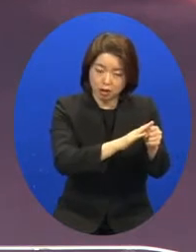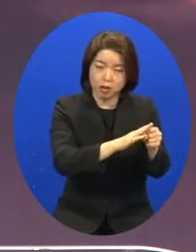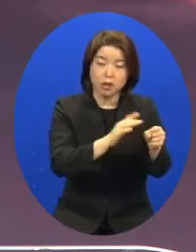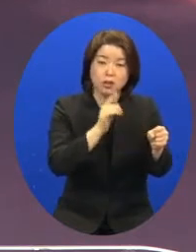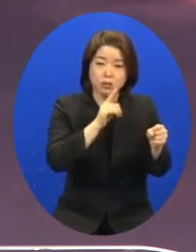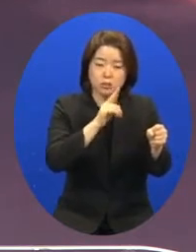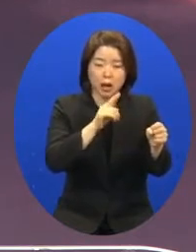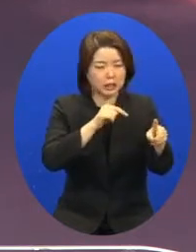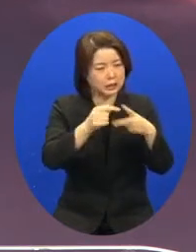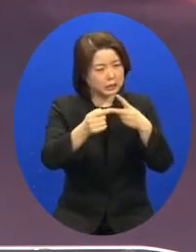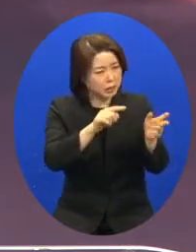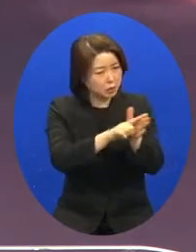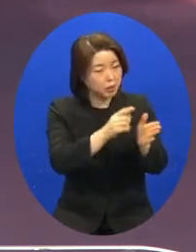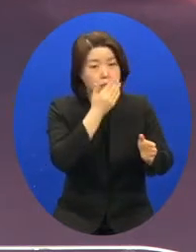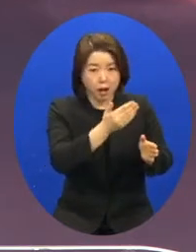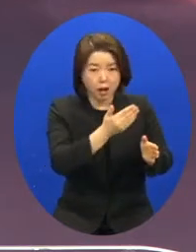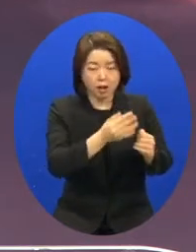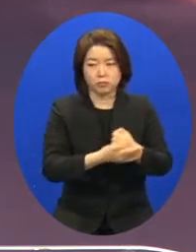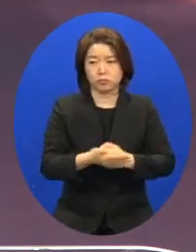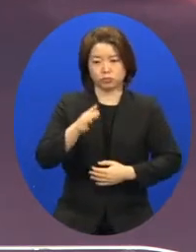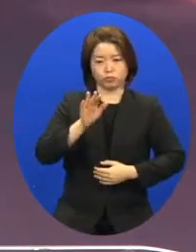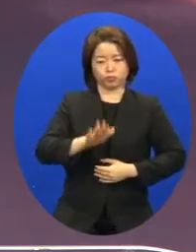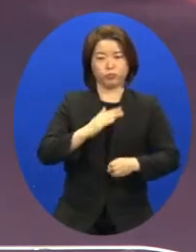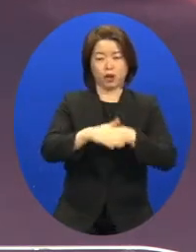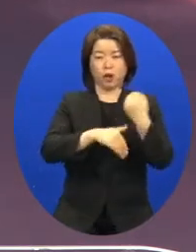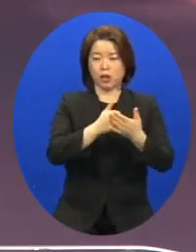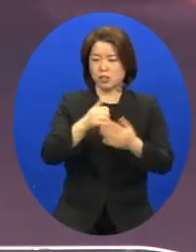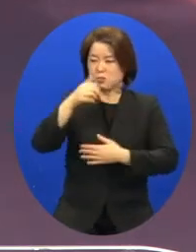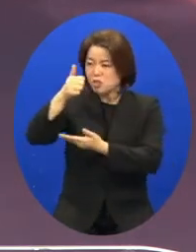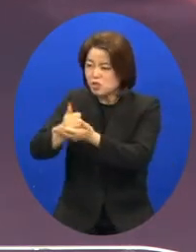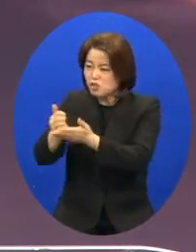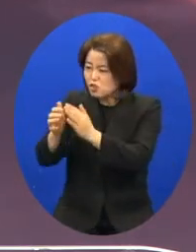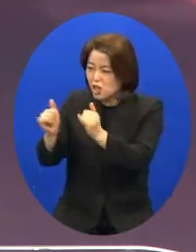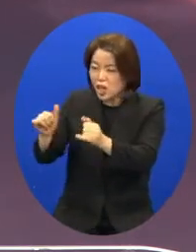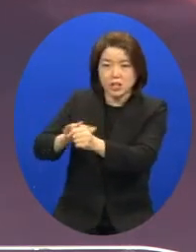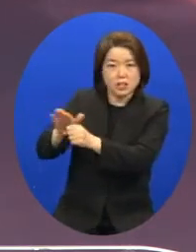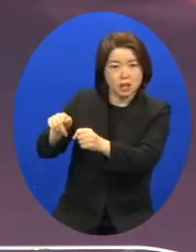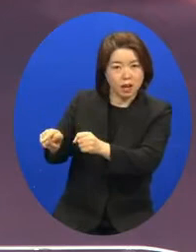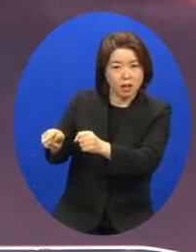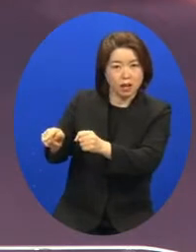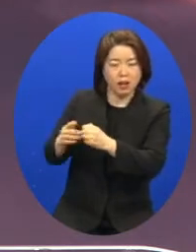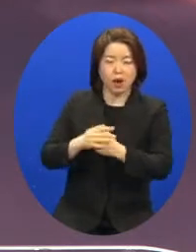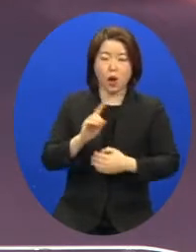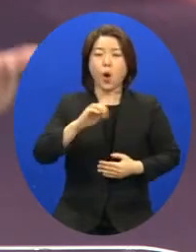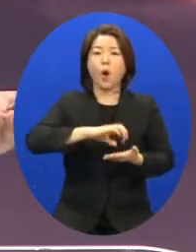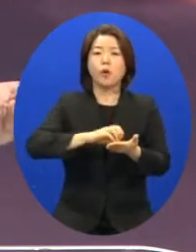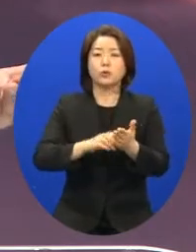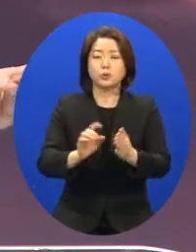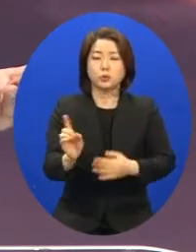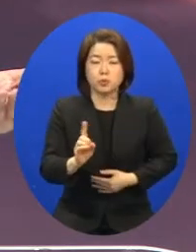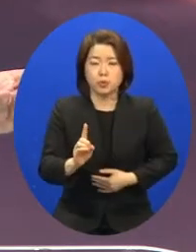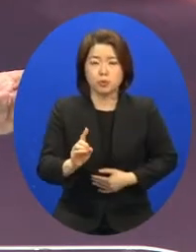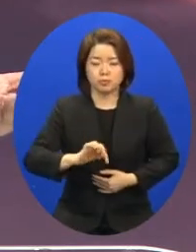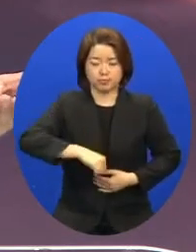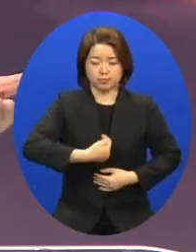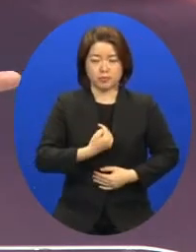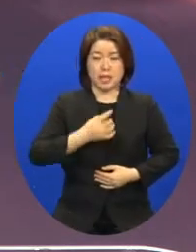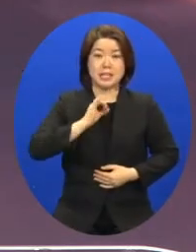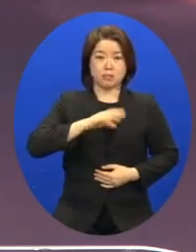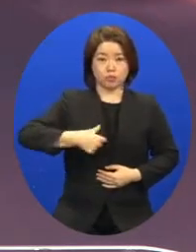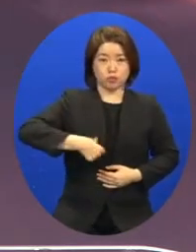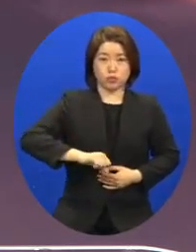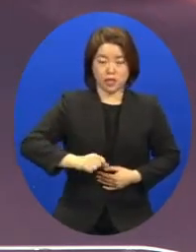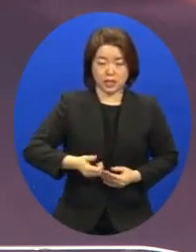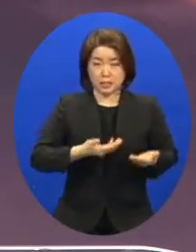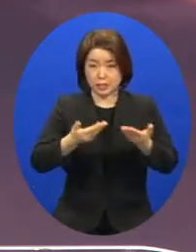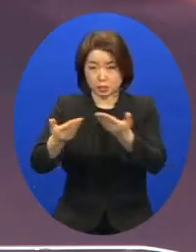모르겠습니다. 근데 하나님이 죄인을 사랑하셨다, 어느 정도로? 당신의 독생자를 내어주시고